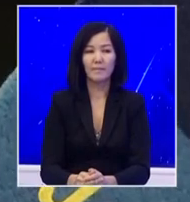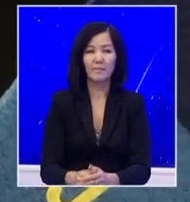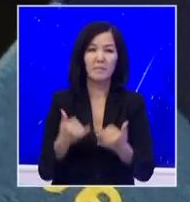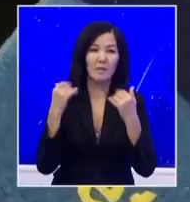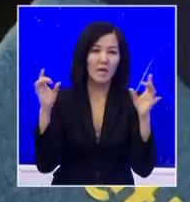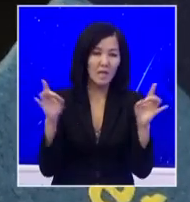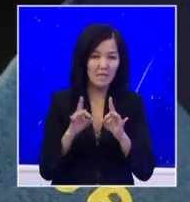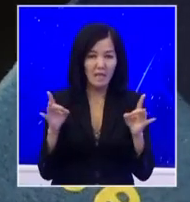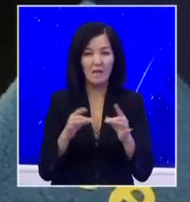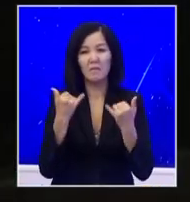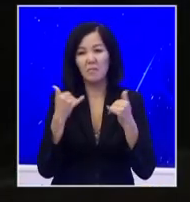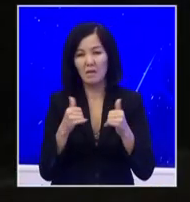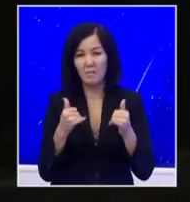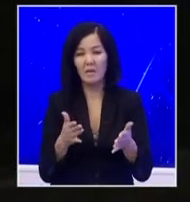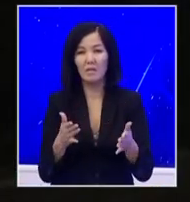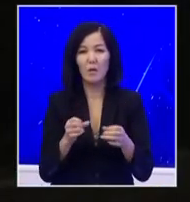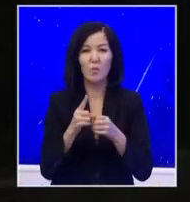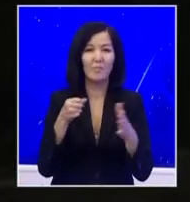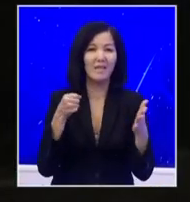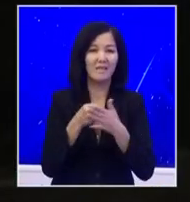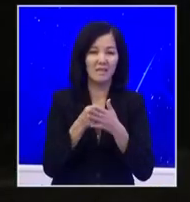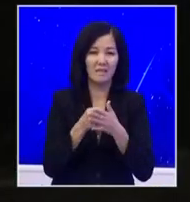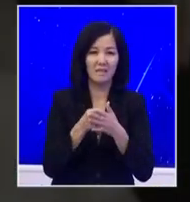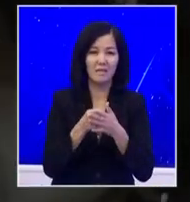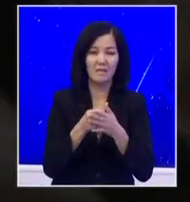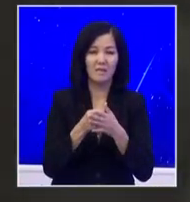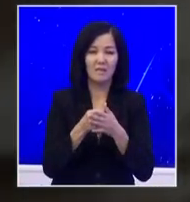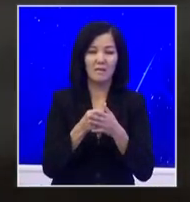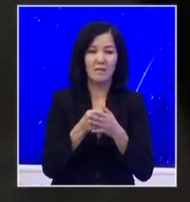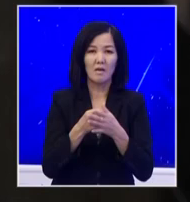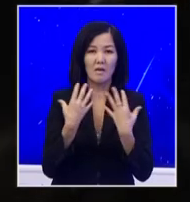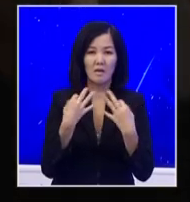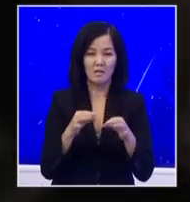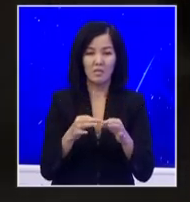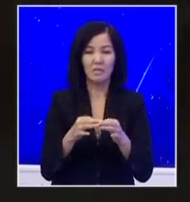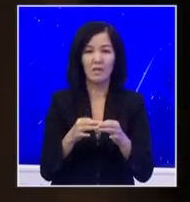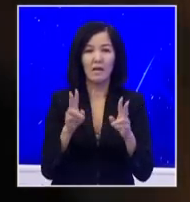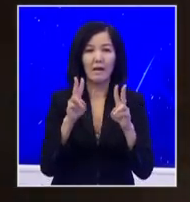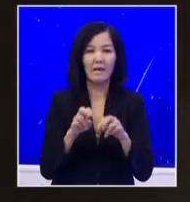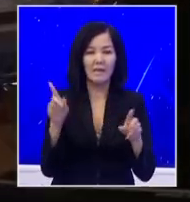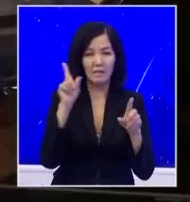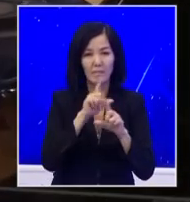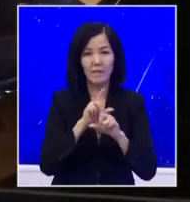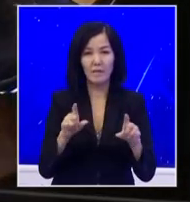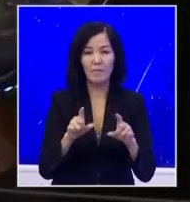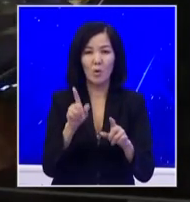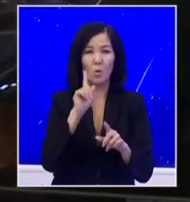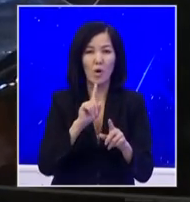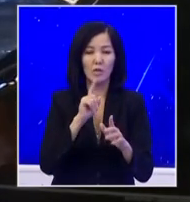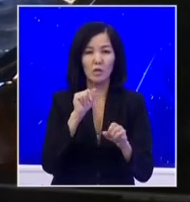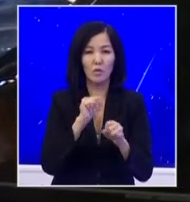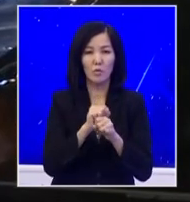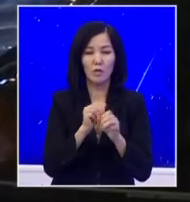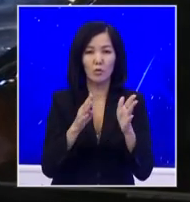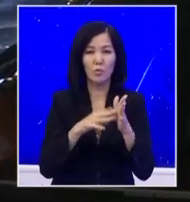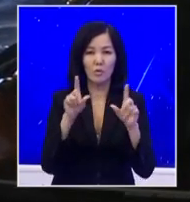ханалар, асканалар, аумбургедин тунга сиюгерек. Жалпы рейд барысында анықталған мекемелер қызметі уақытша тоқтады. 9